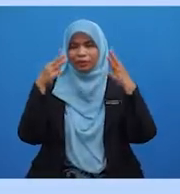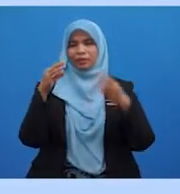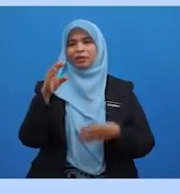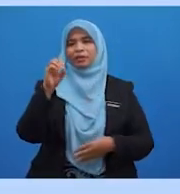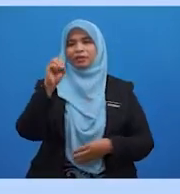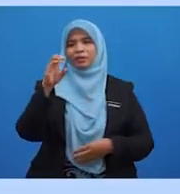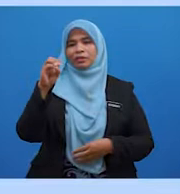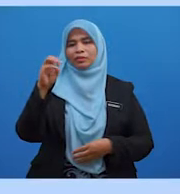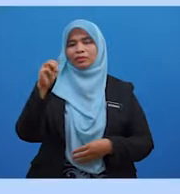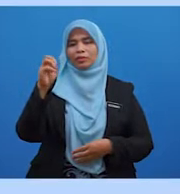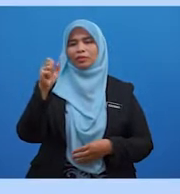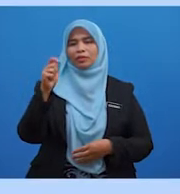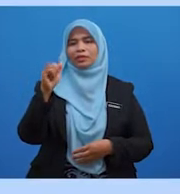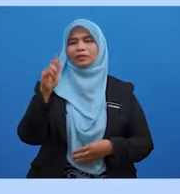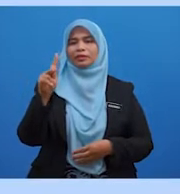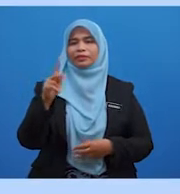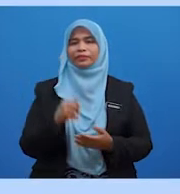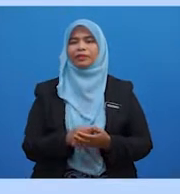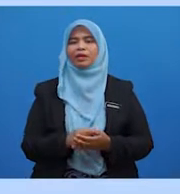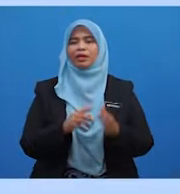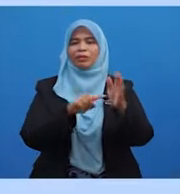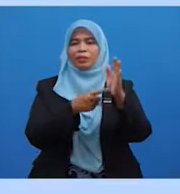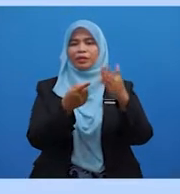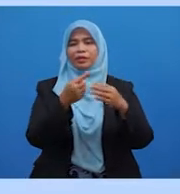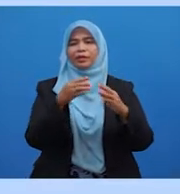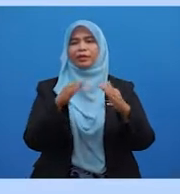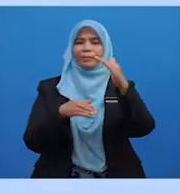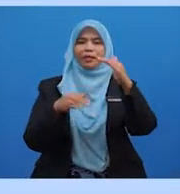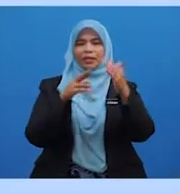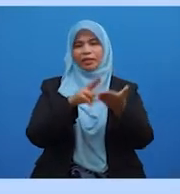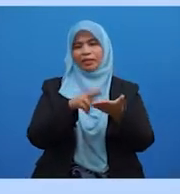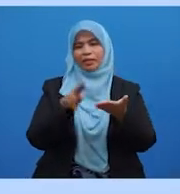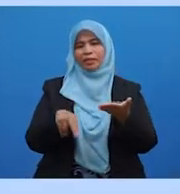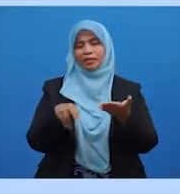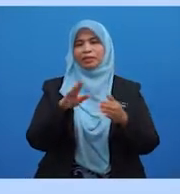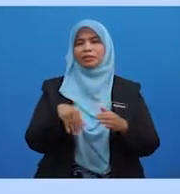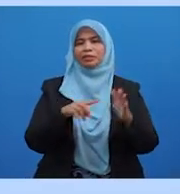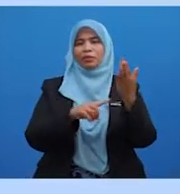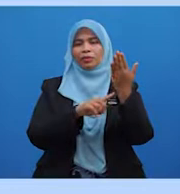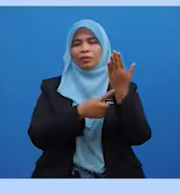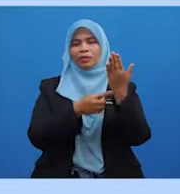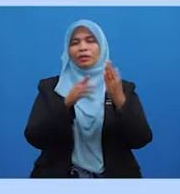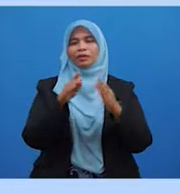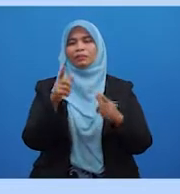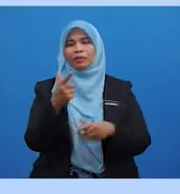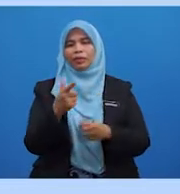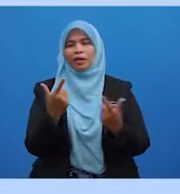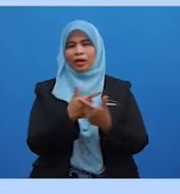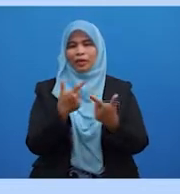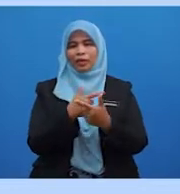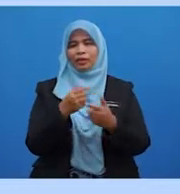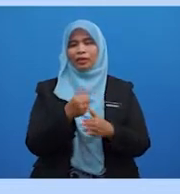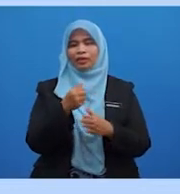somatik. Kebimbangan somatik ini bermula dari peringkat rendah sebelum bermulanya perlawanan atau